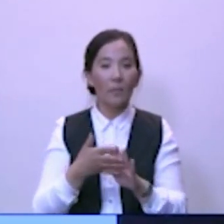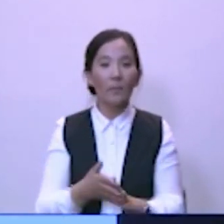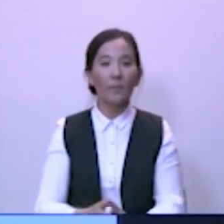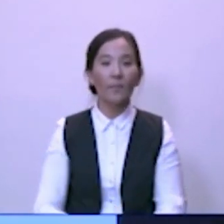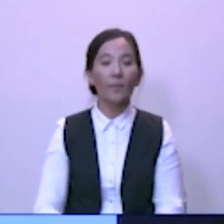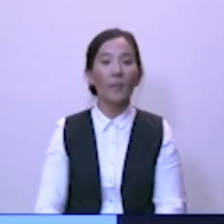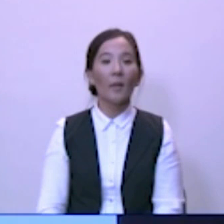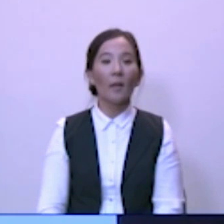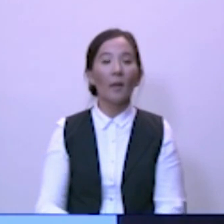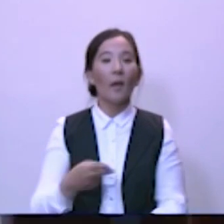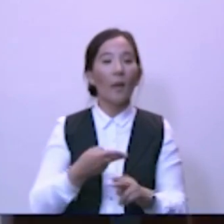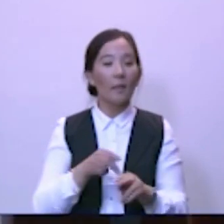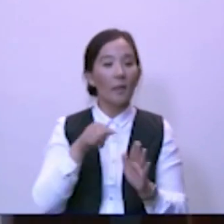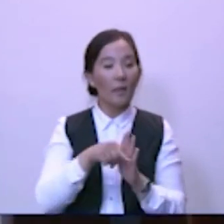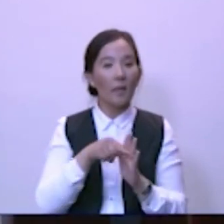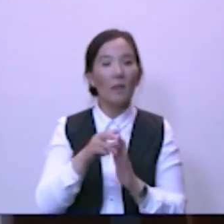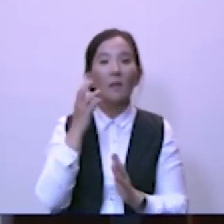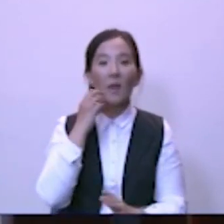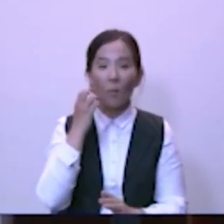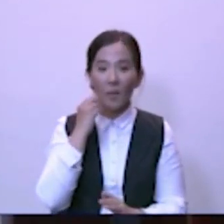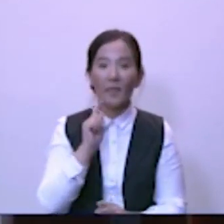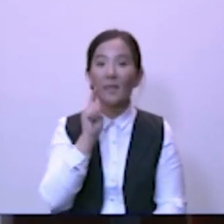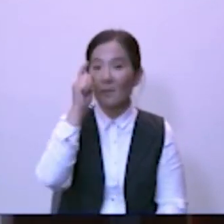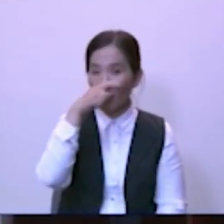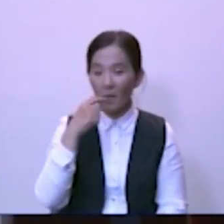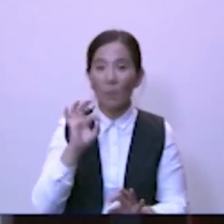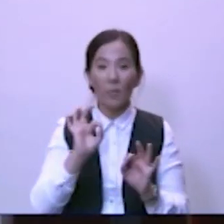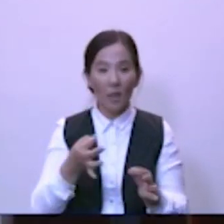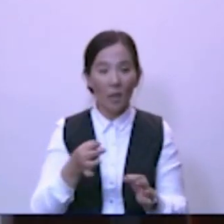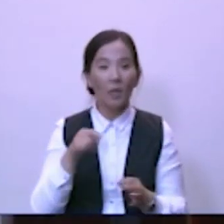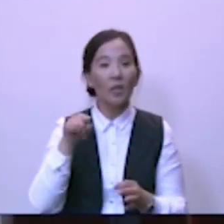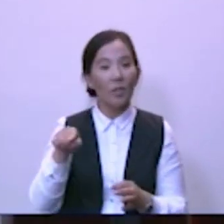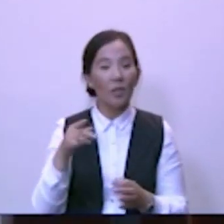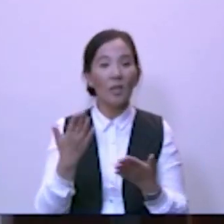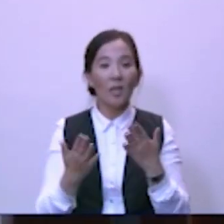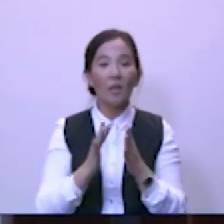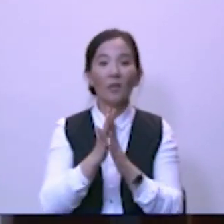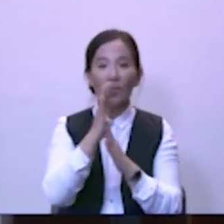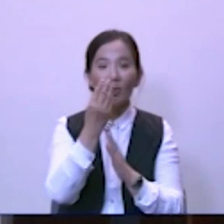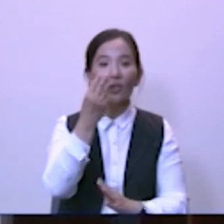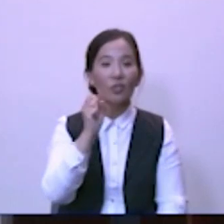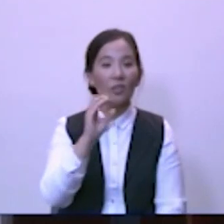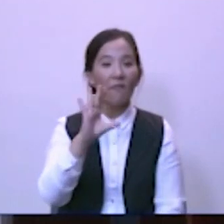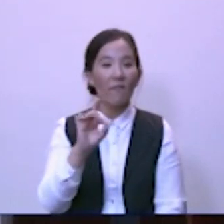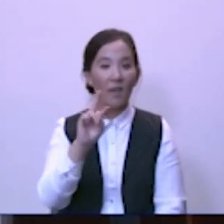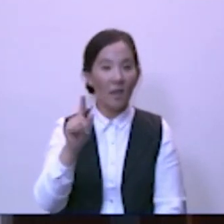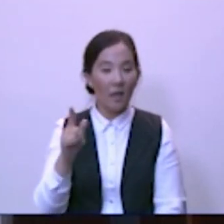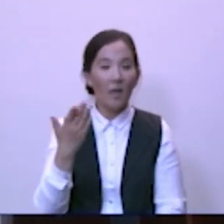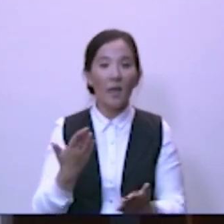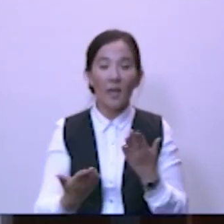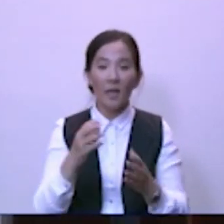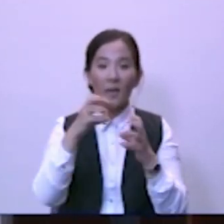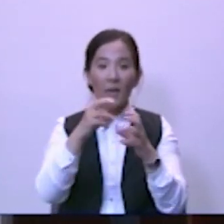правильно в яблоках это яблочная кислота или щавель и щавелевая кислота или в лимоне